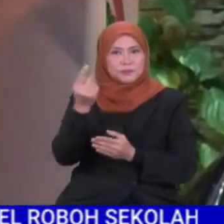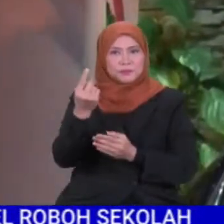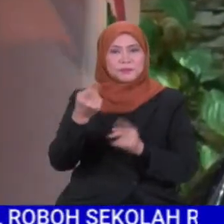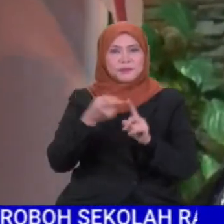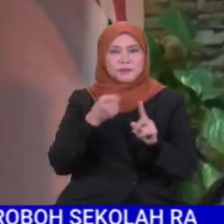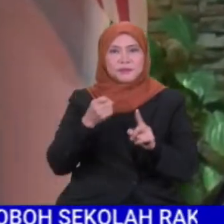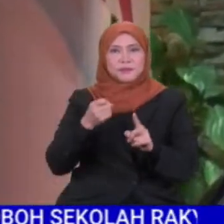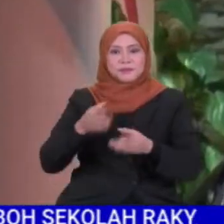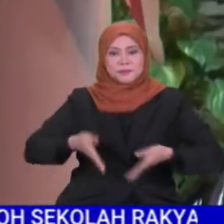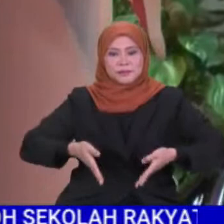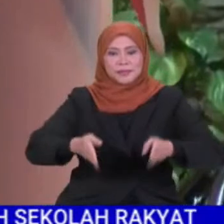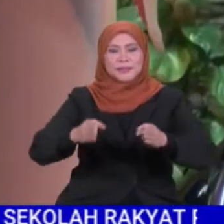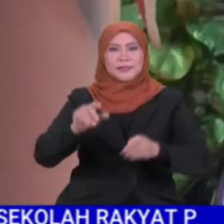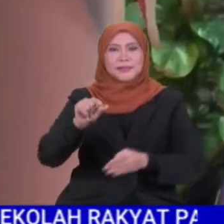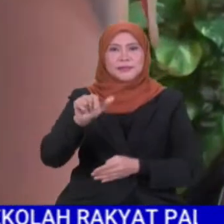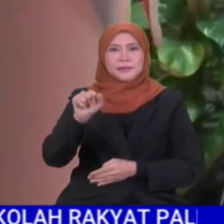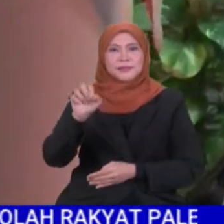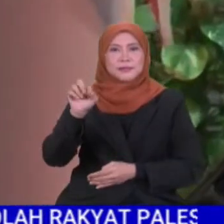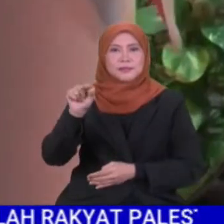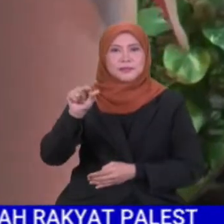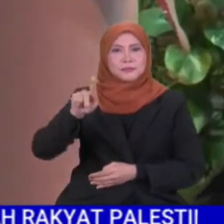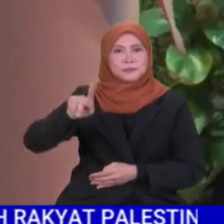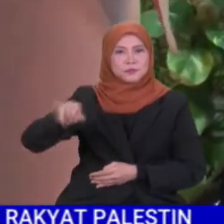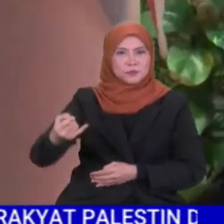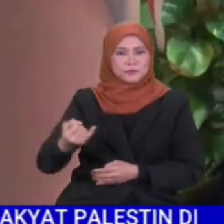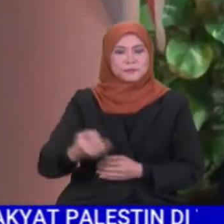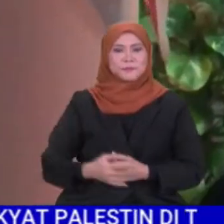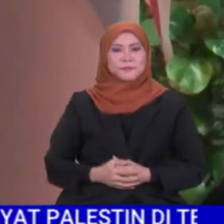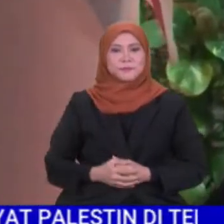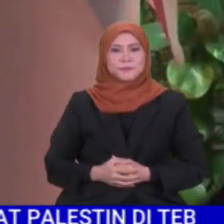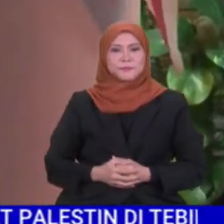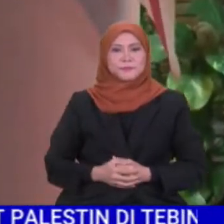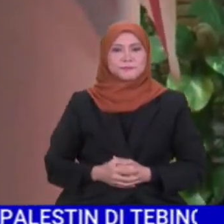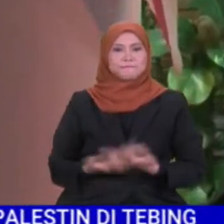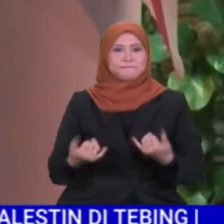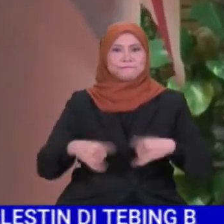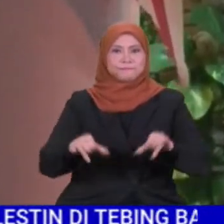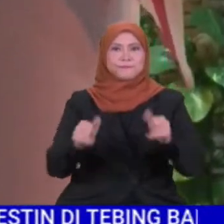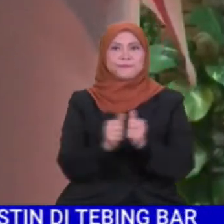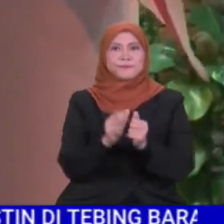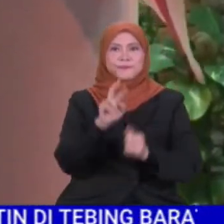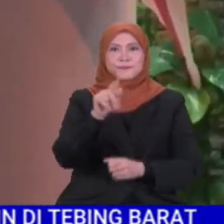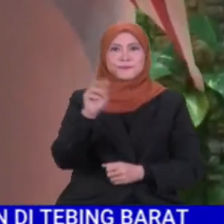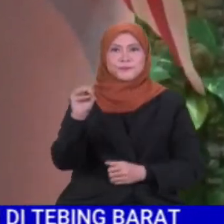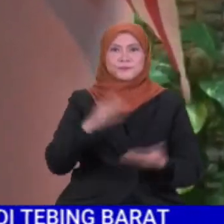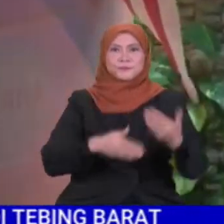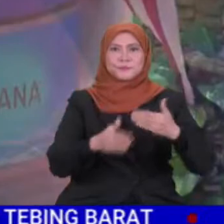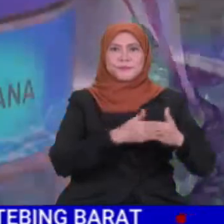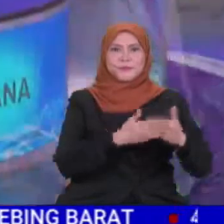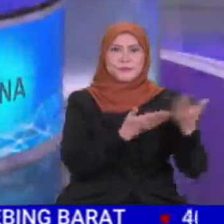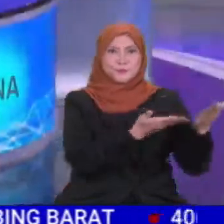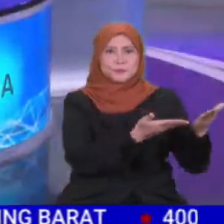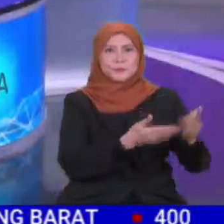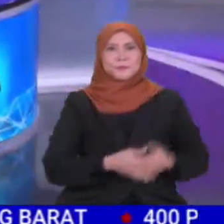dari Jalan Gasing Petaling Jaya. Teruskan bersama RTM. Kembalikan ke Sapuri.